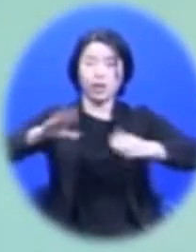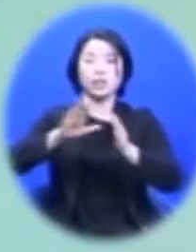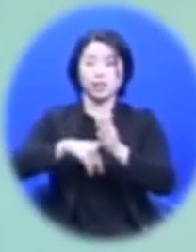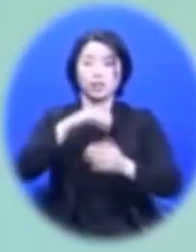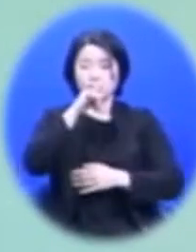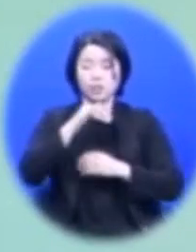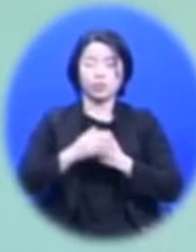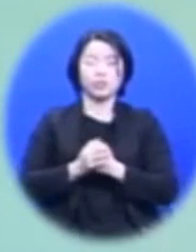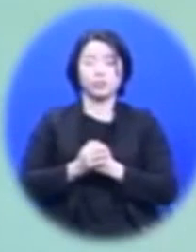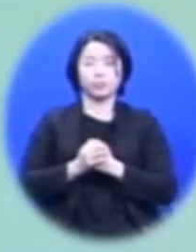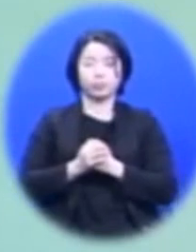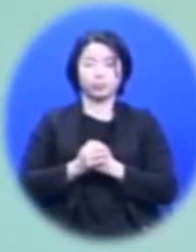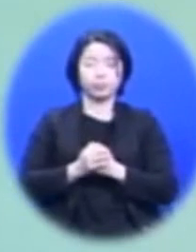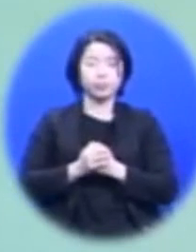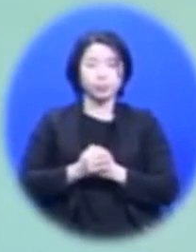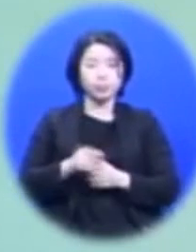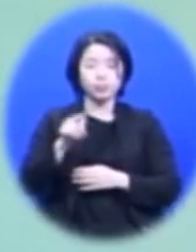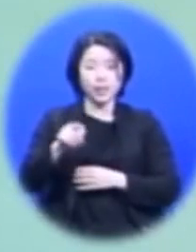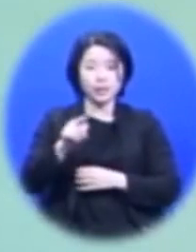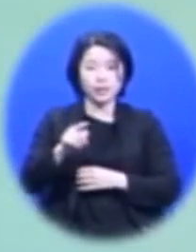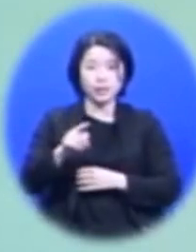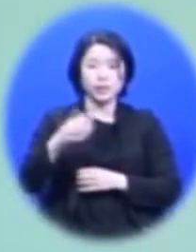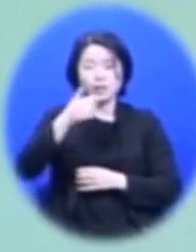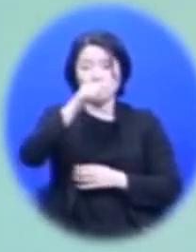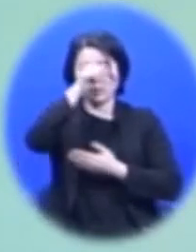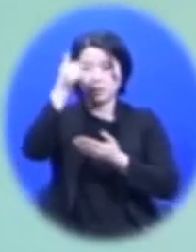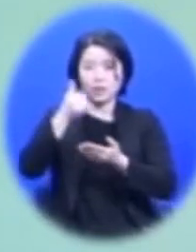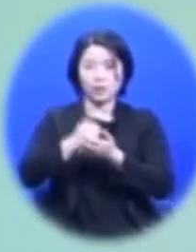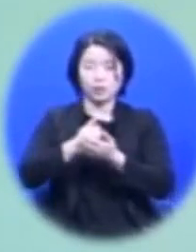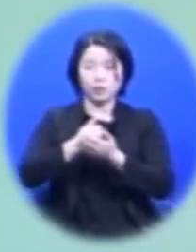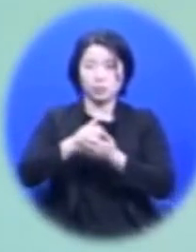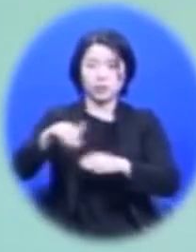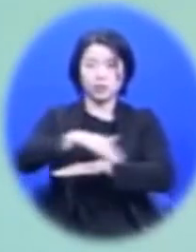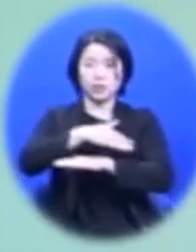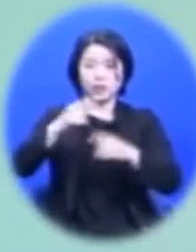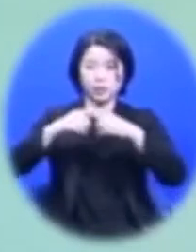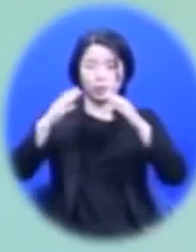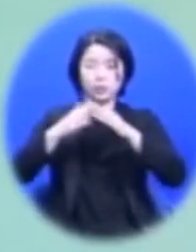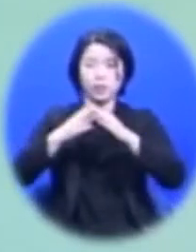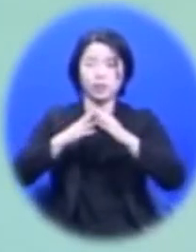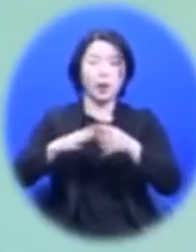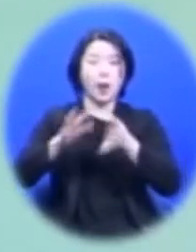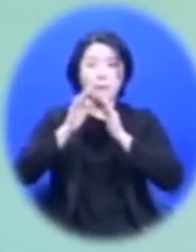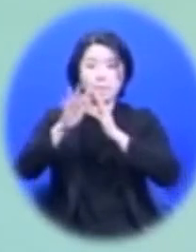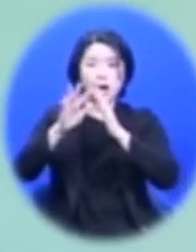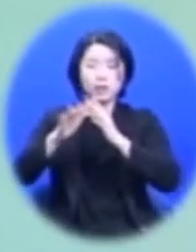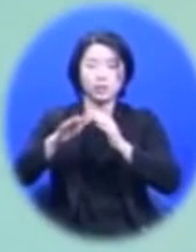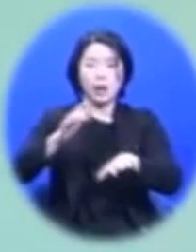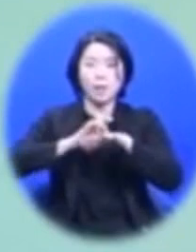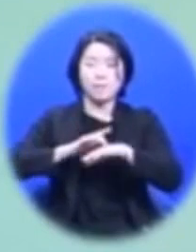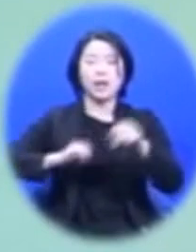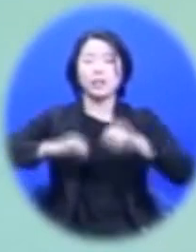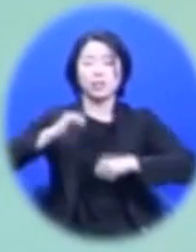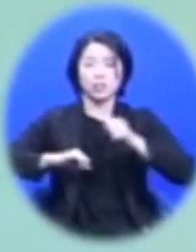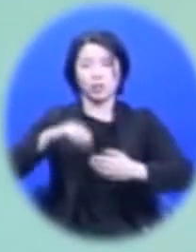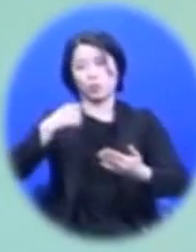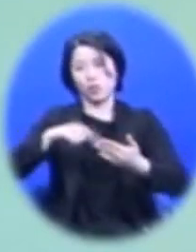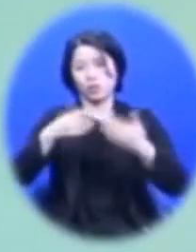있었어요. 근데 그 분이 다니던 교회는 방언은 마귀의 역사라고 가르치던